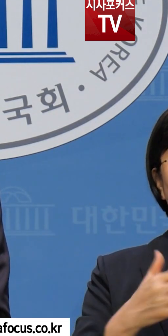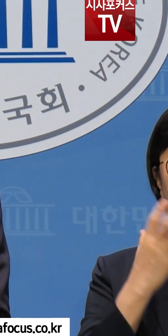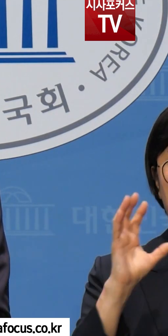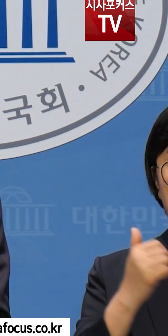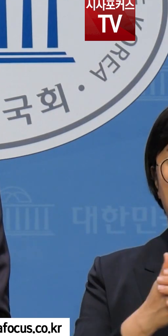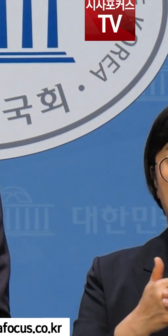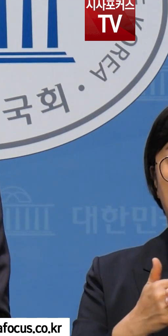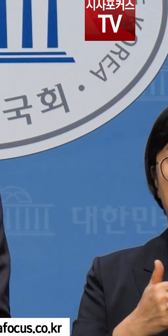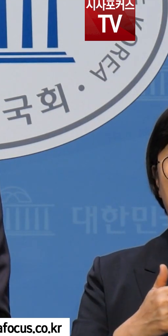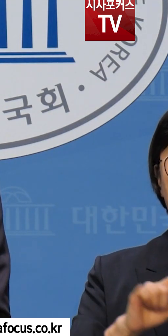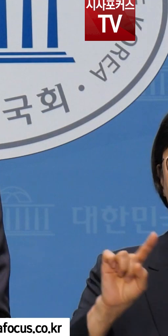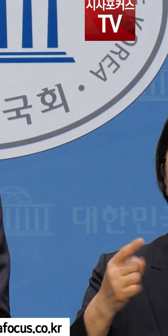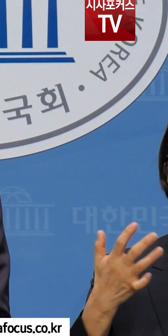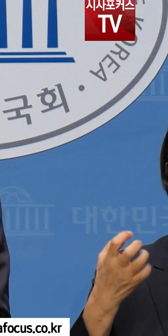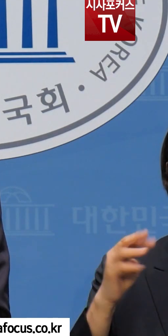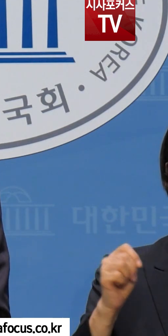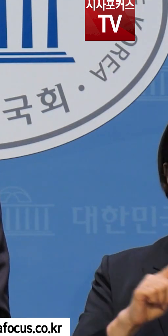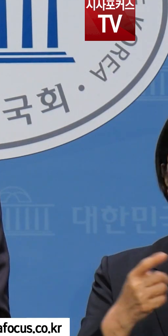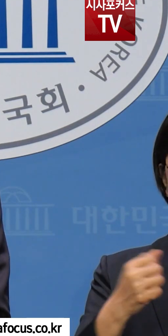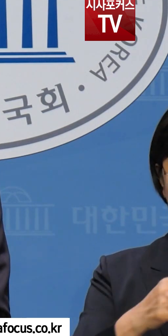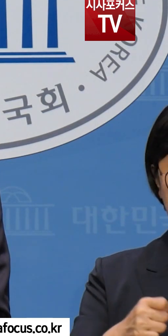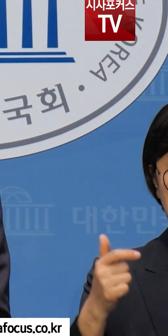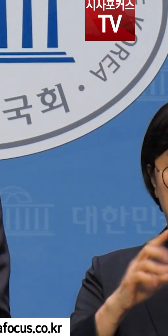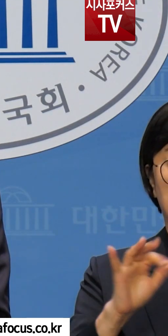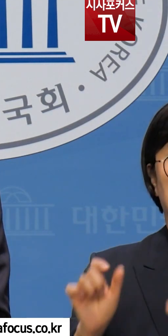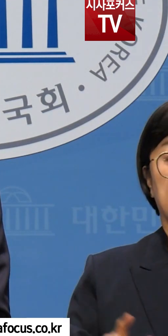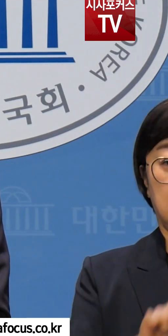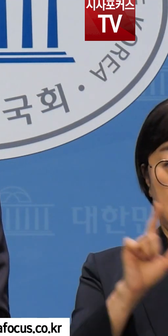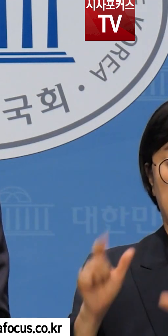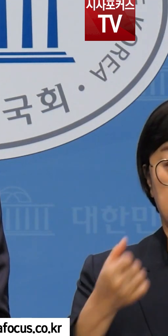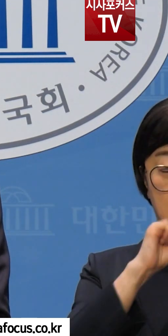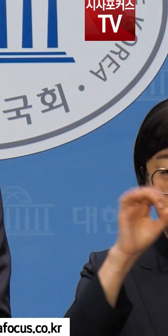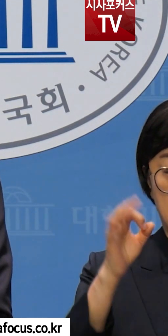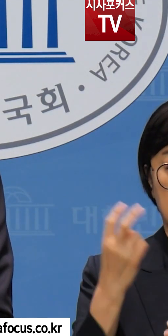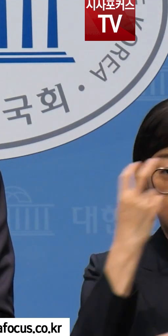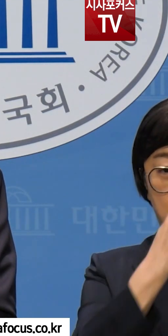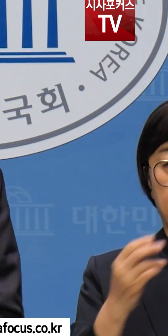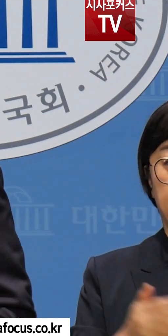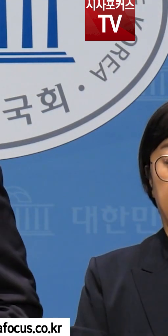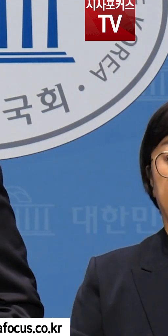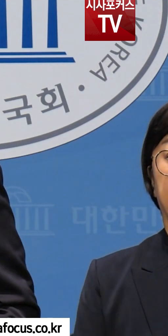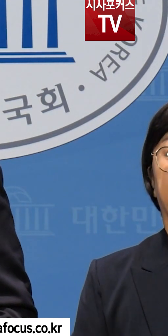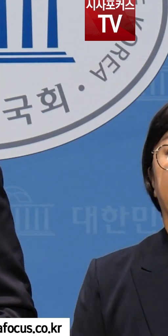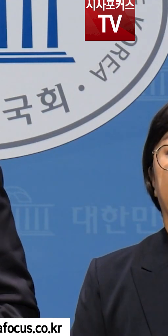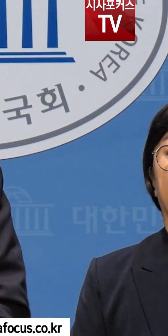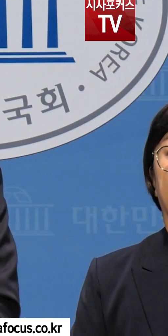보육료 183억 증액 등 민생 예산을 지켰습니다.